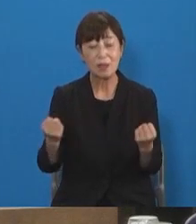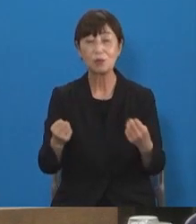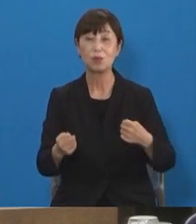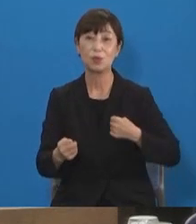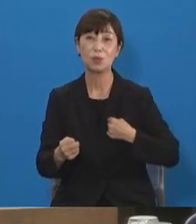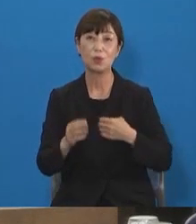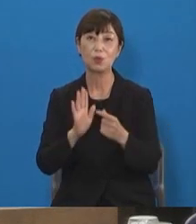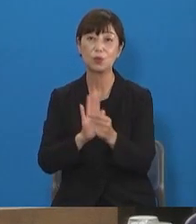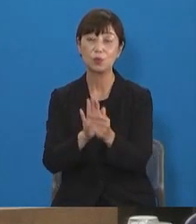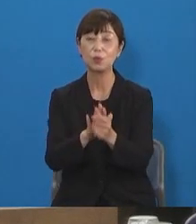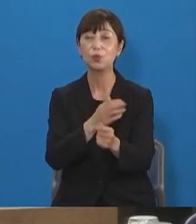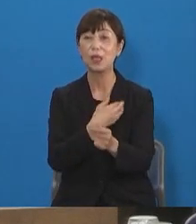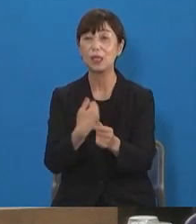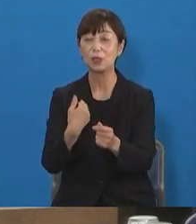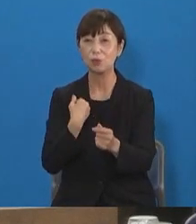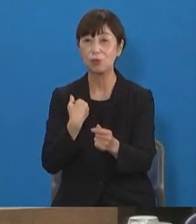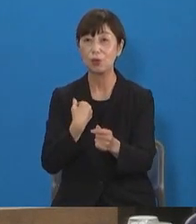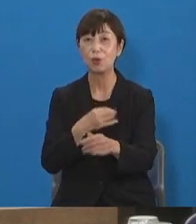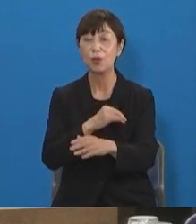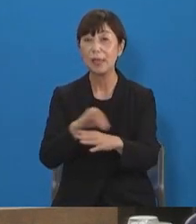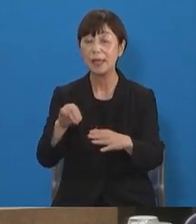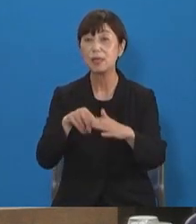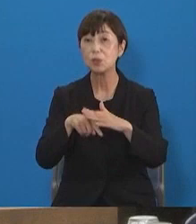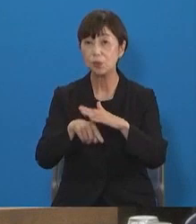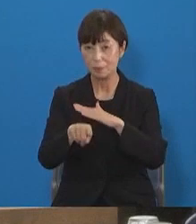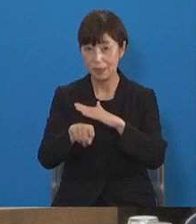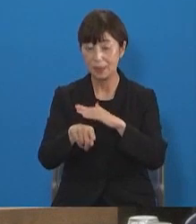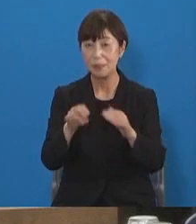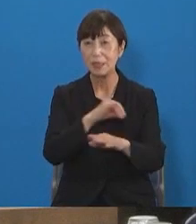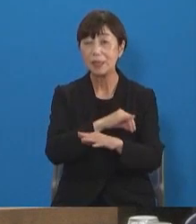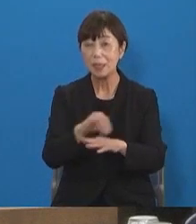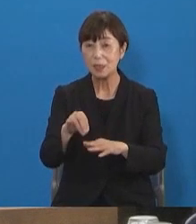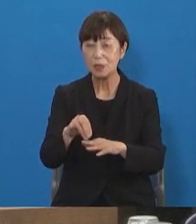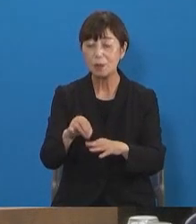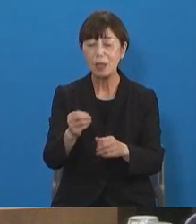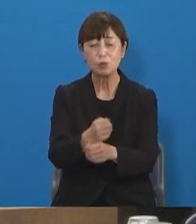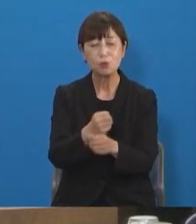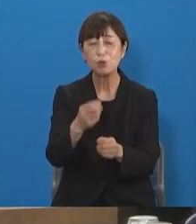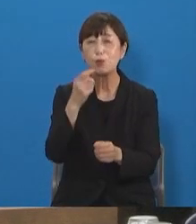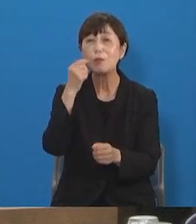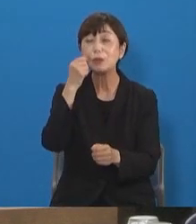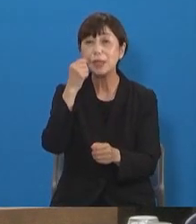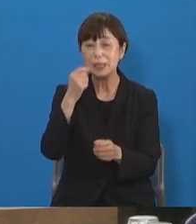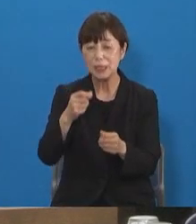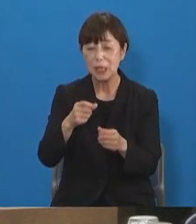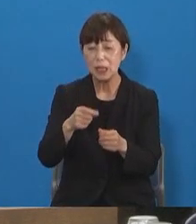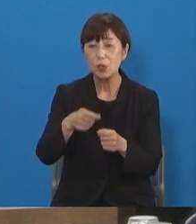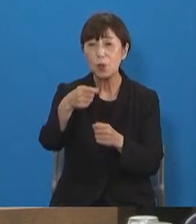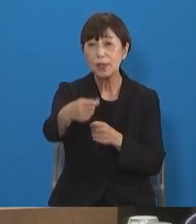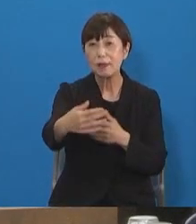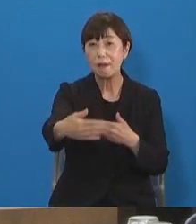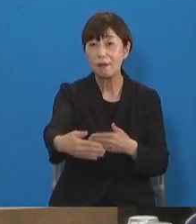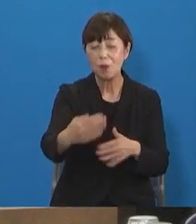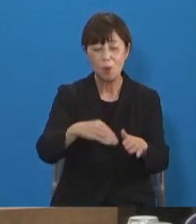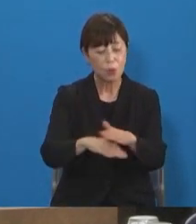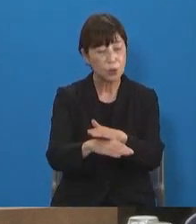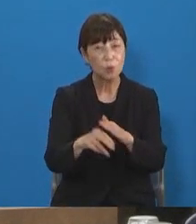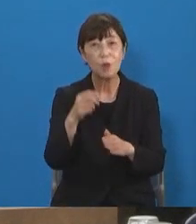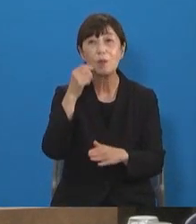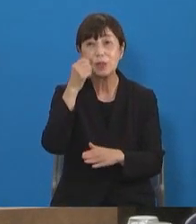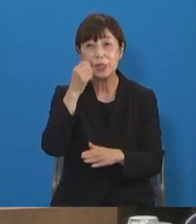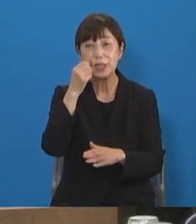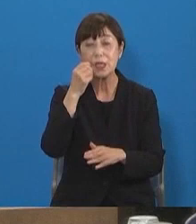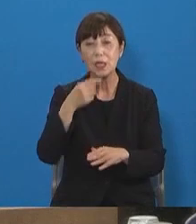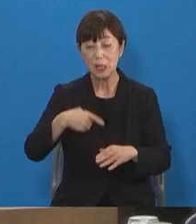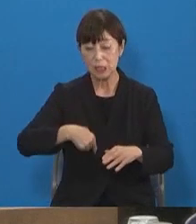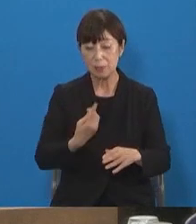うことにつながるという献血の意義や、血液が人工的に作れず長期保存ができないために、献血でしか必要な血液